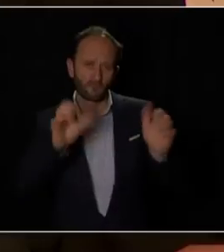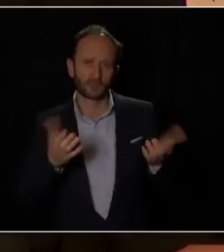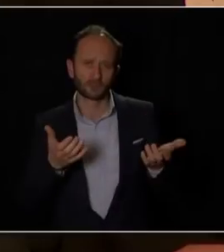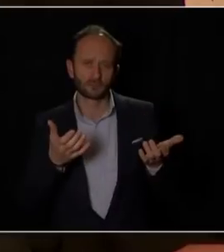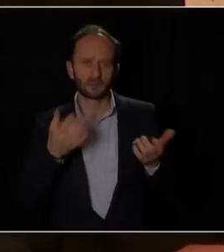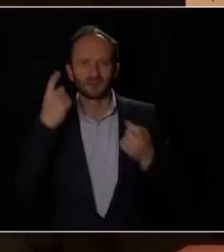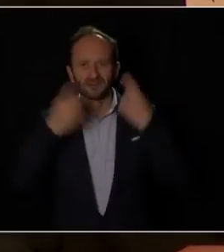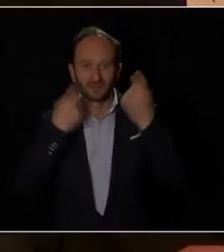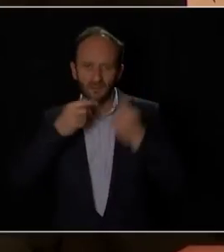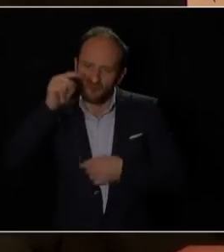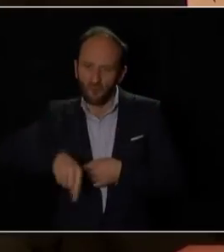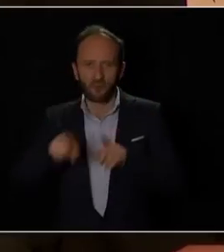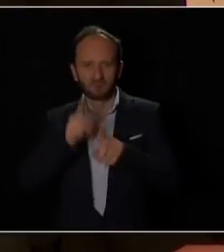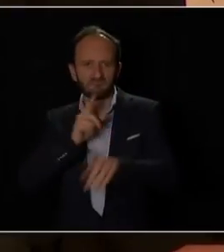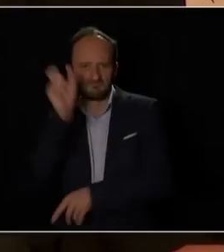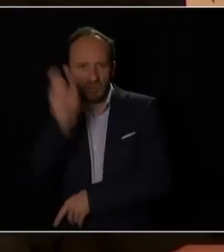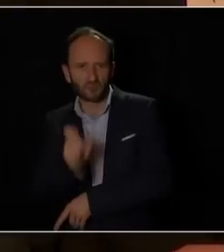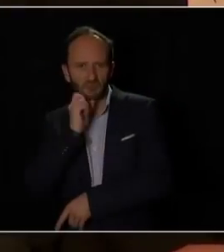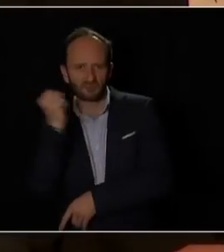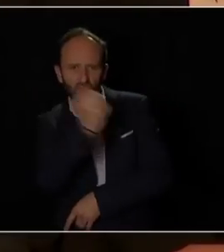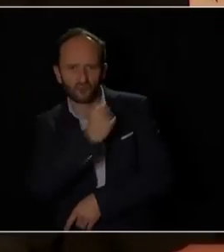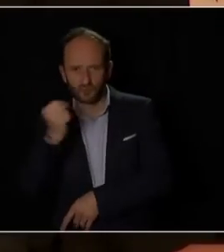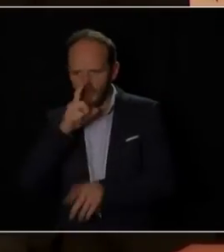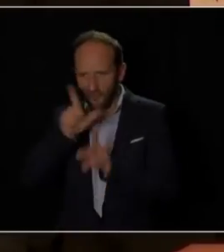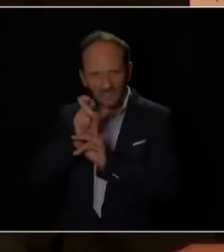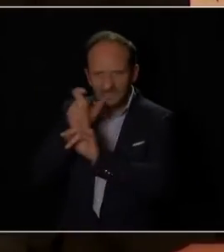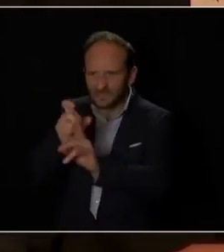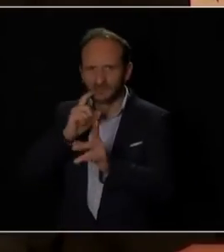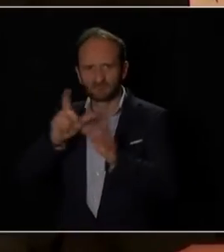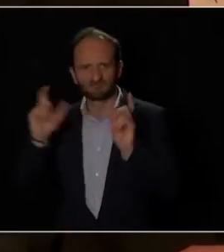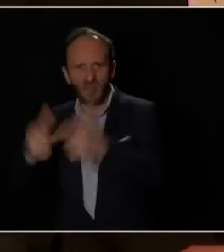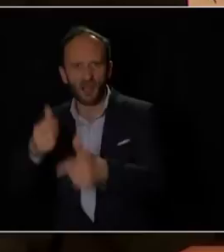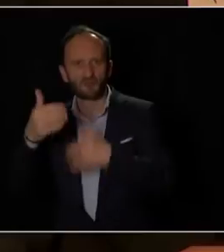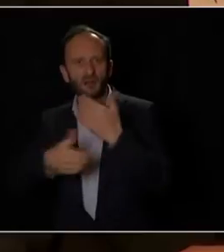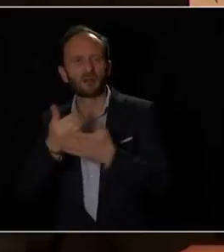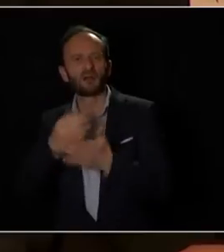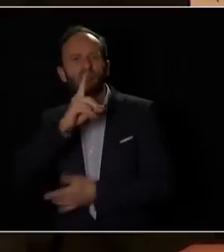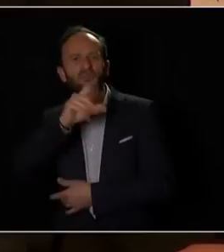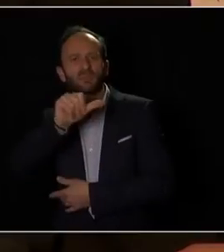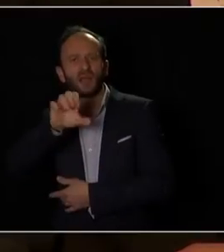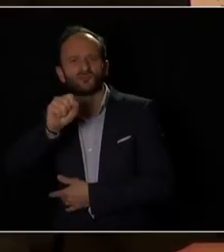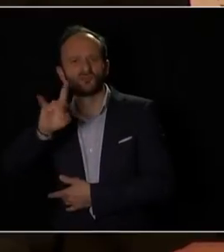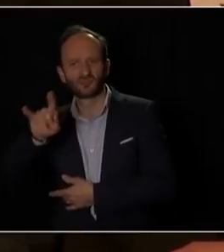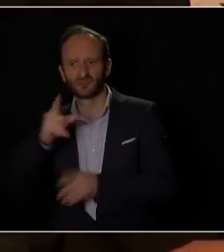les assassins de Daesh. Massacrer pour faire peur, d'abord en s'attaquant à tous les symboles possibles,